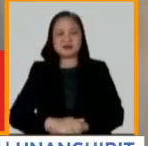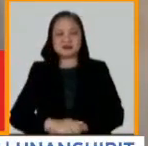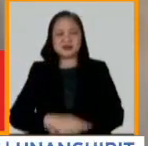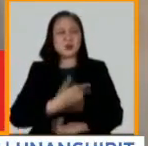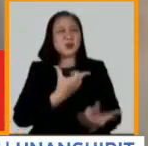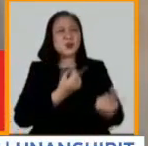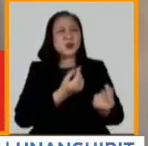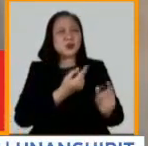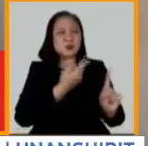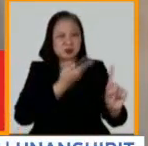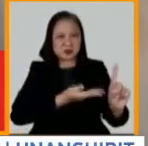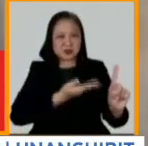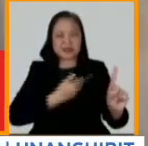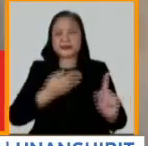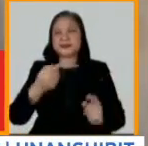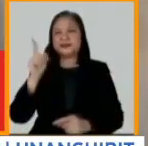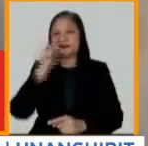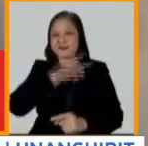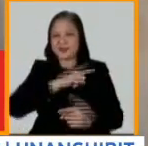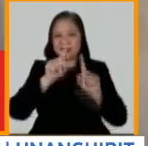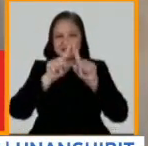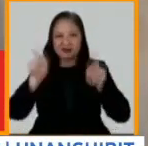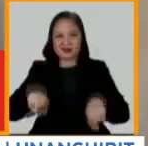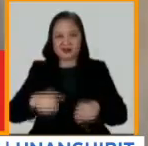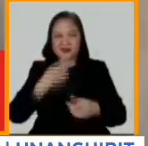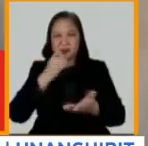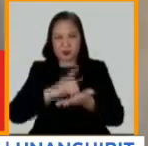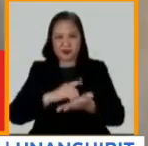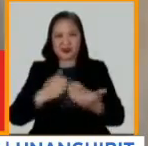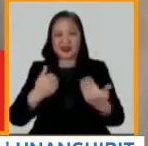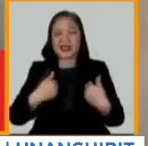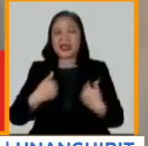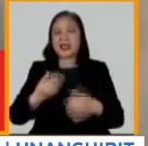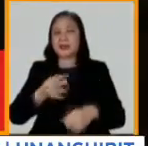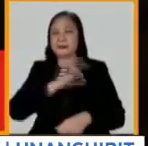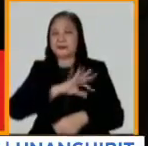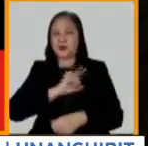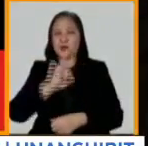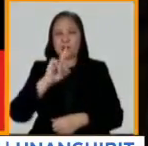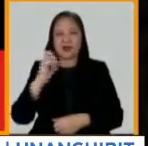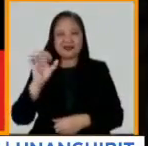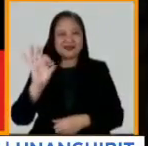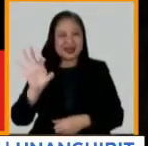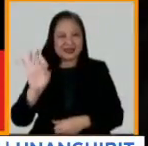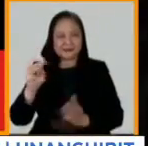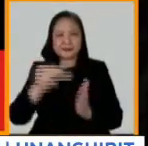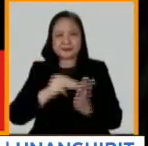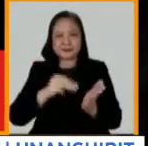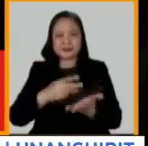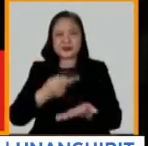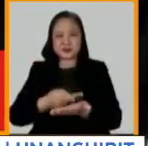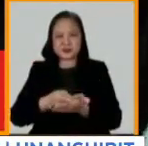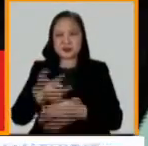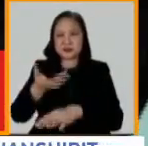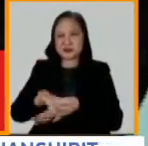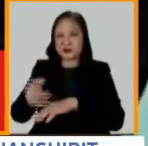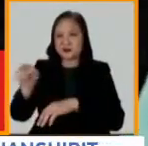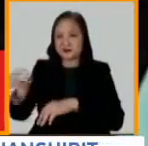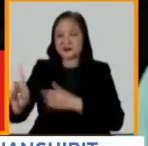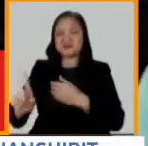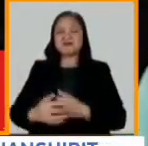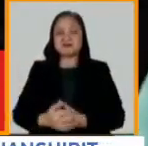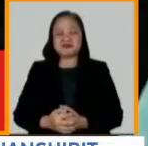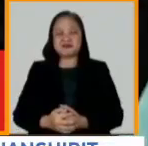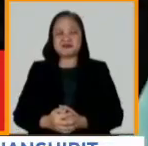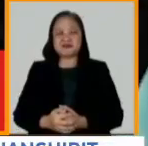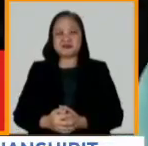sa Taiwan ay kumita siya ng 119 milyon pesos sa kanyang biktima. Nakapit na sa BI facility sa Bikutan